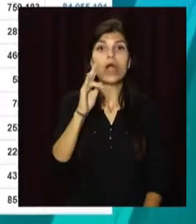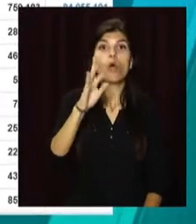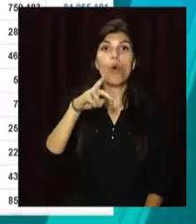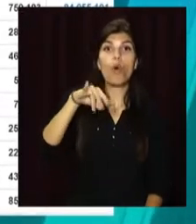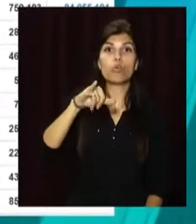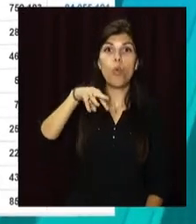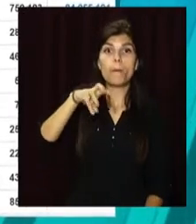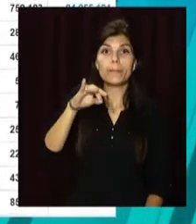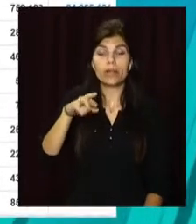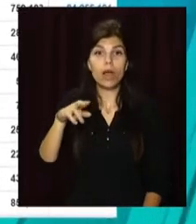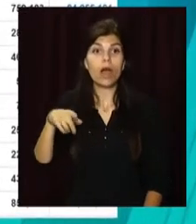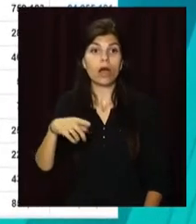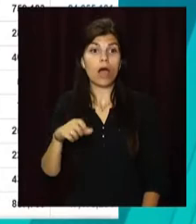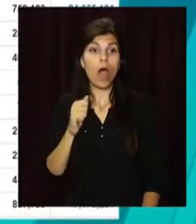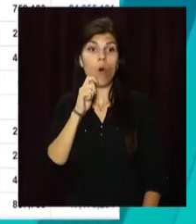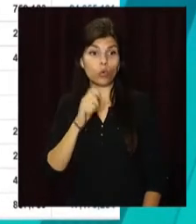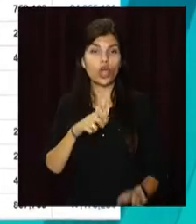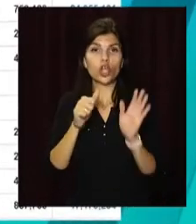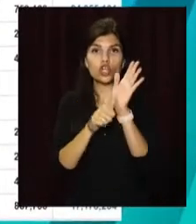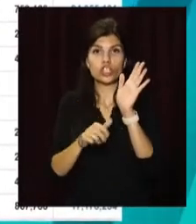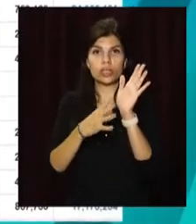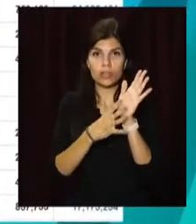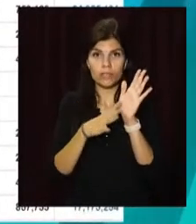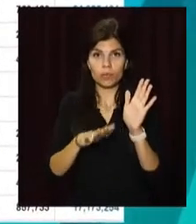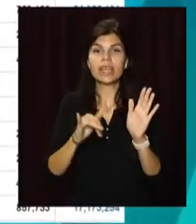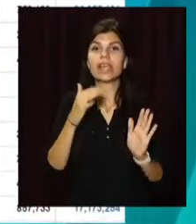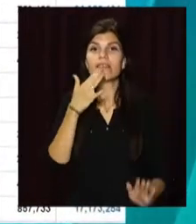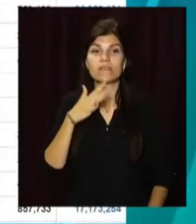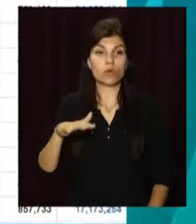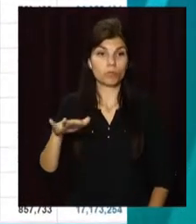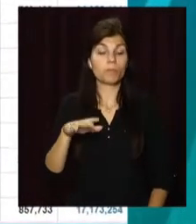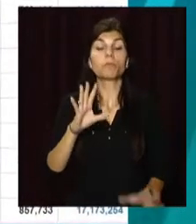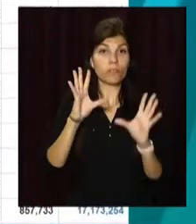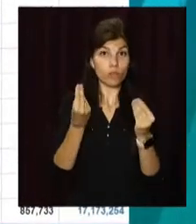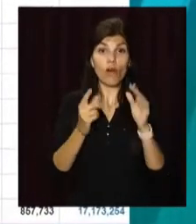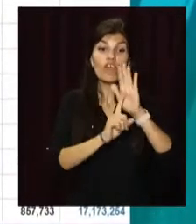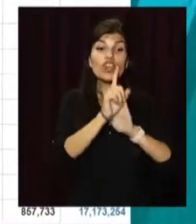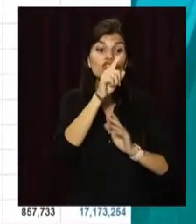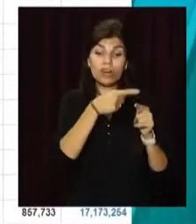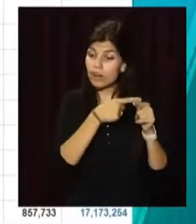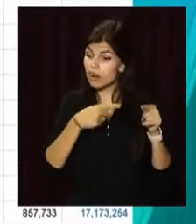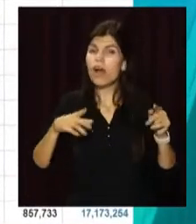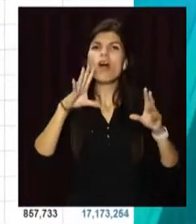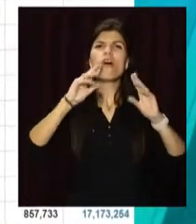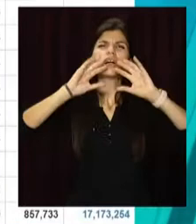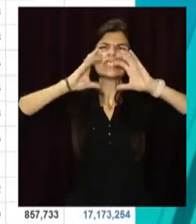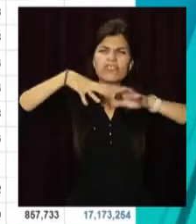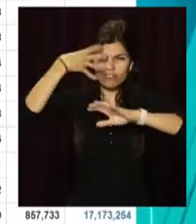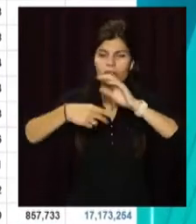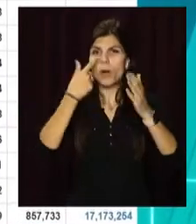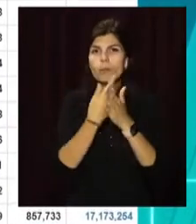на 69-му місці в світі та на 13-му в Європі. Загалом з початку пандемії на планеті виявили